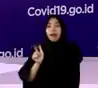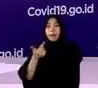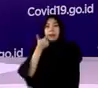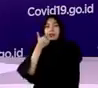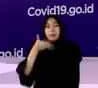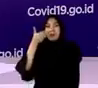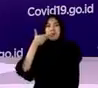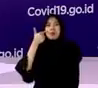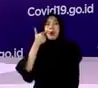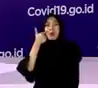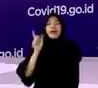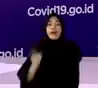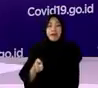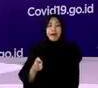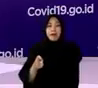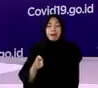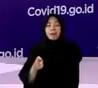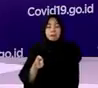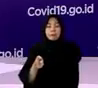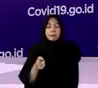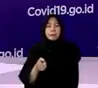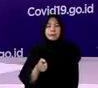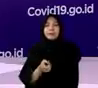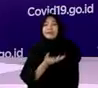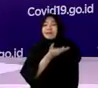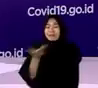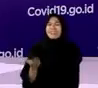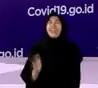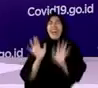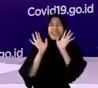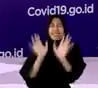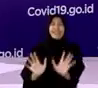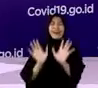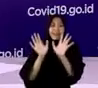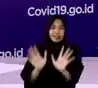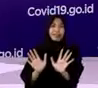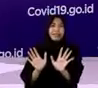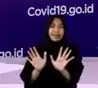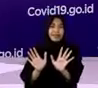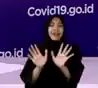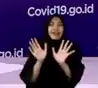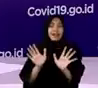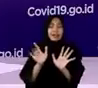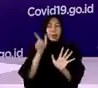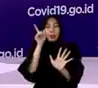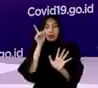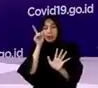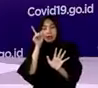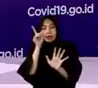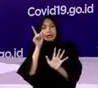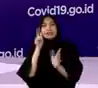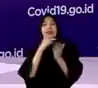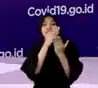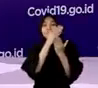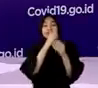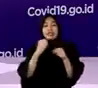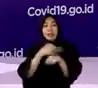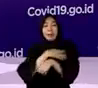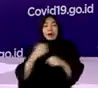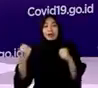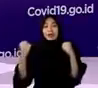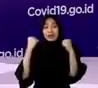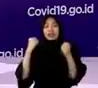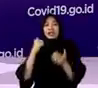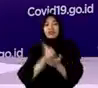dengan adanya temuan ini, masyarakat dapat lebih waspada. Dampak negatif pada kesehatan ini tidak